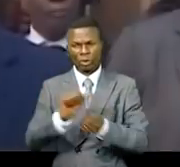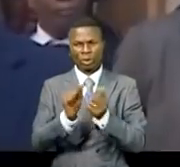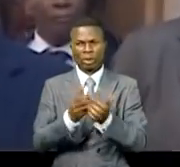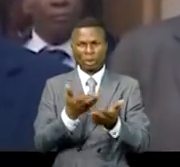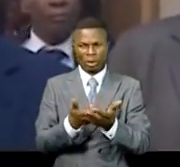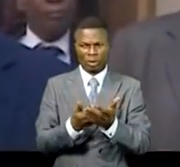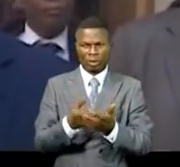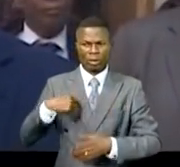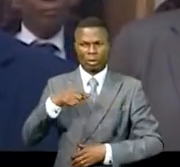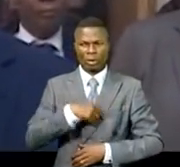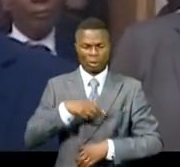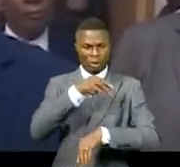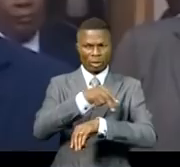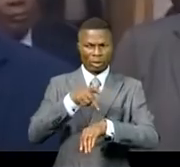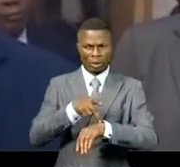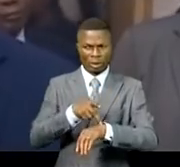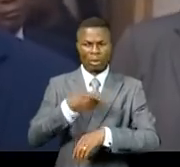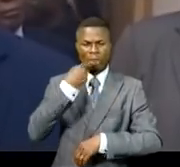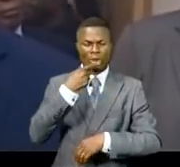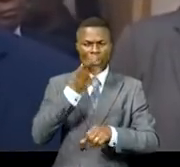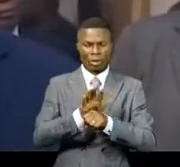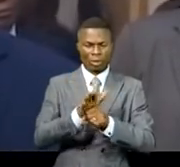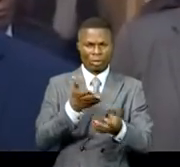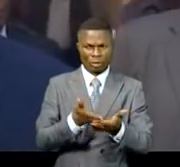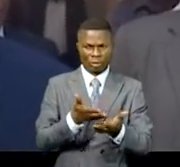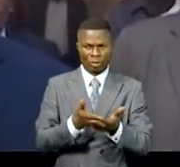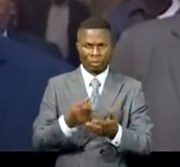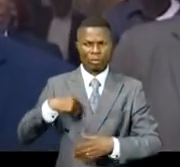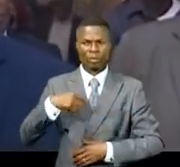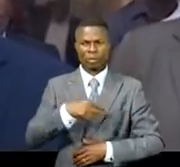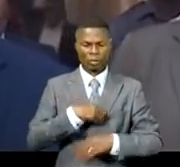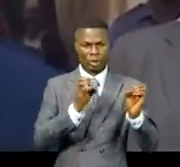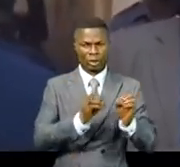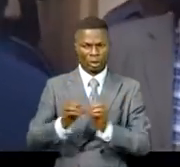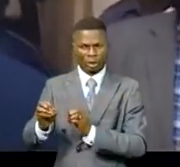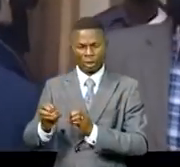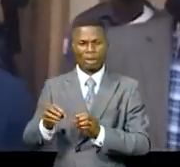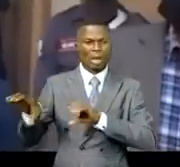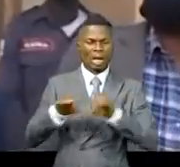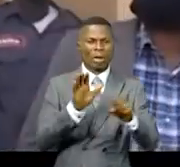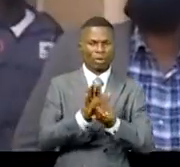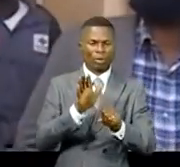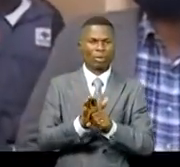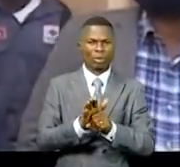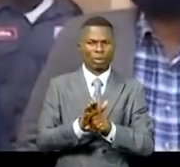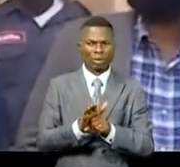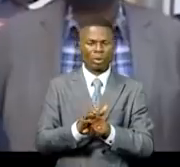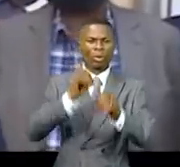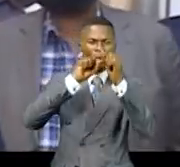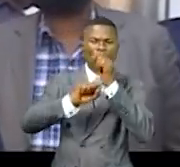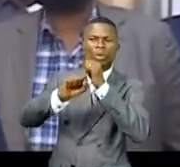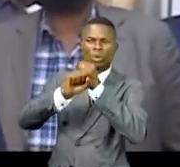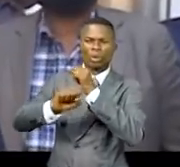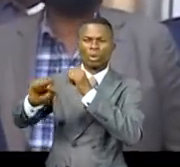réalisées. Comme nous sommes dans la période de la lutte contre le Covid, nous avons organisé beaucoup d'activités et de sensibilisation